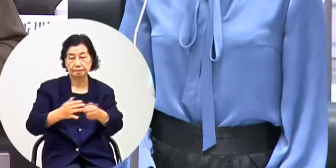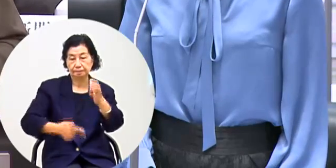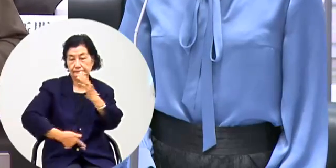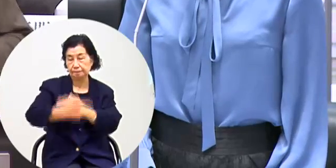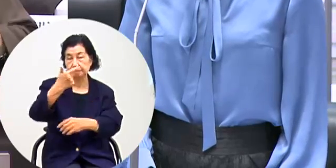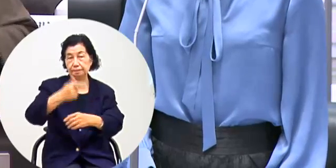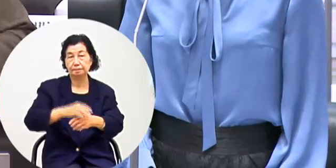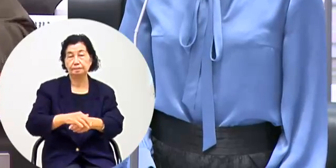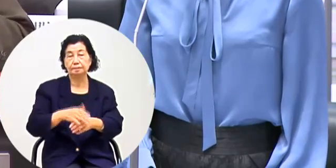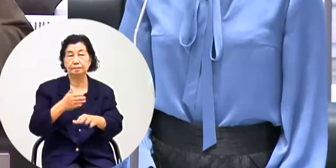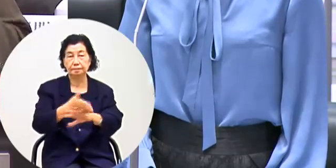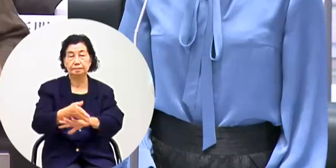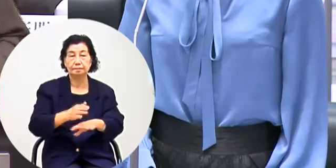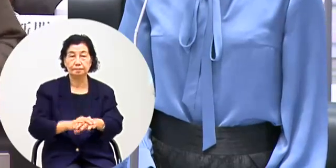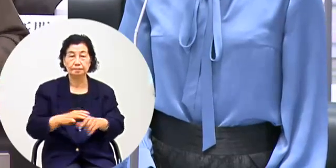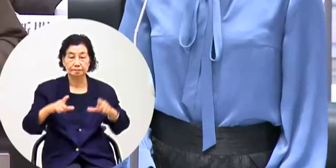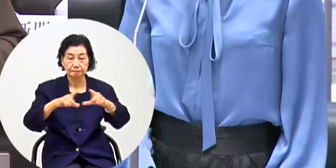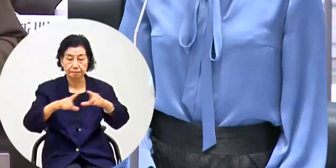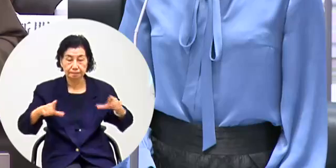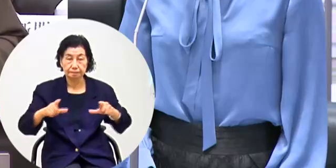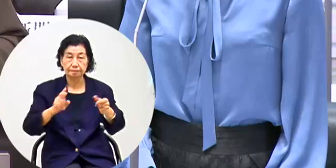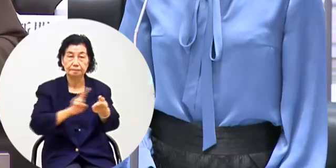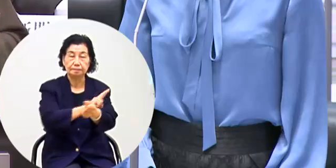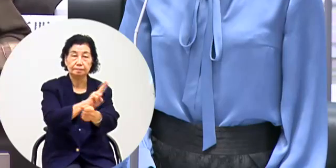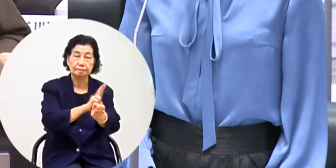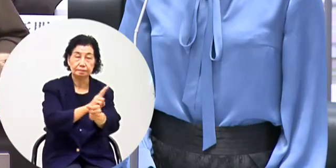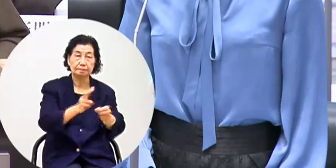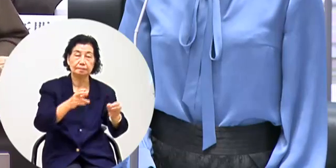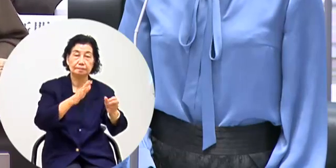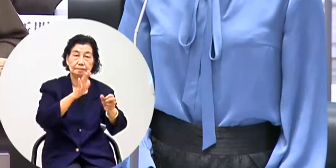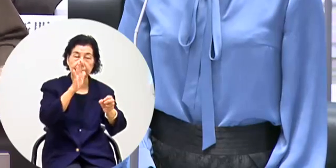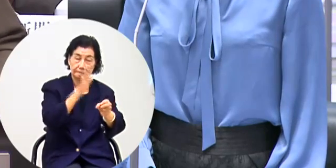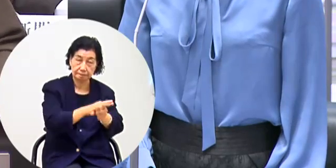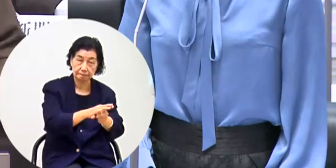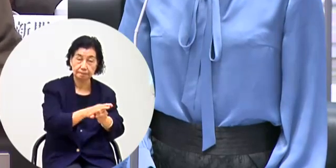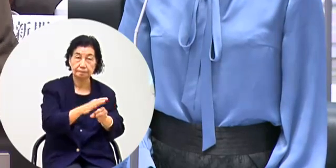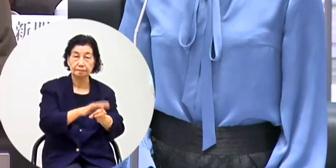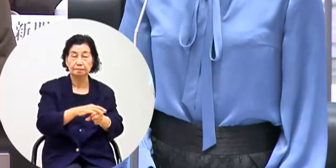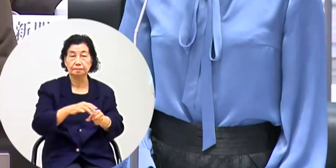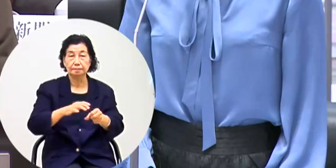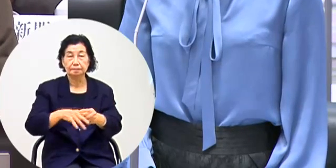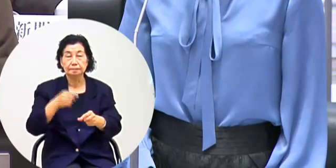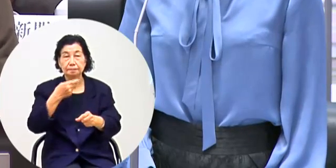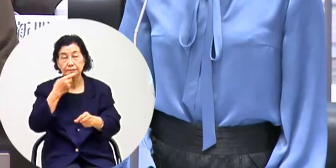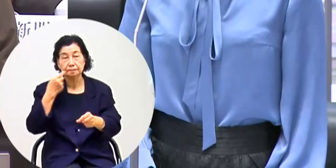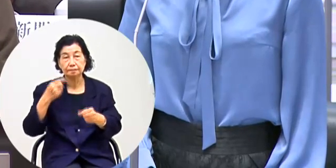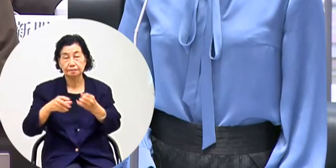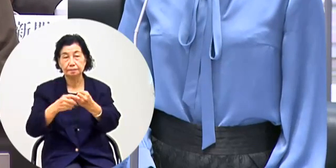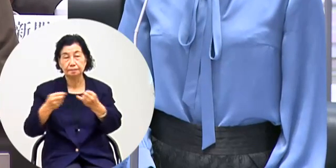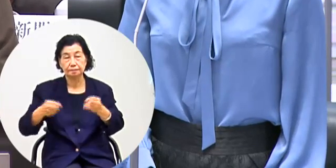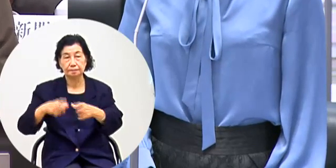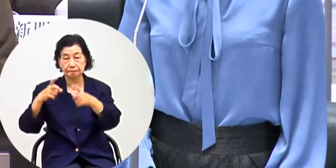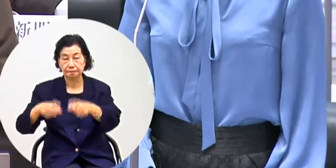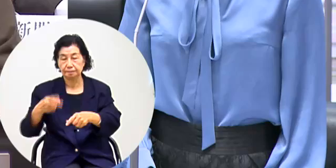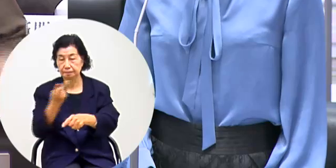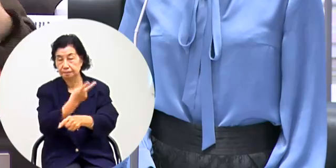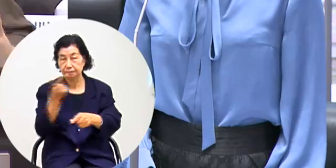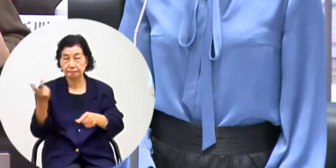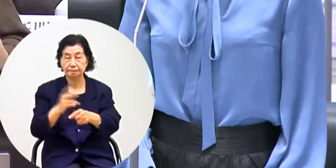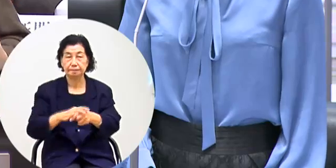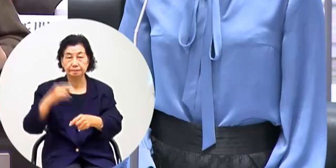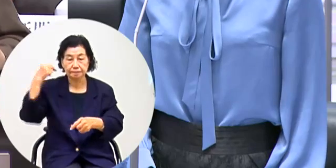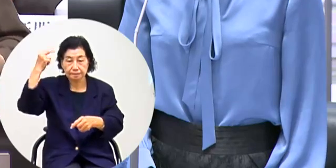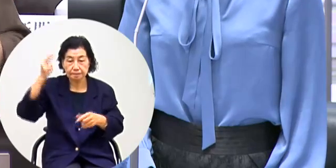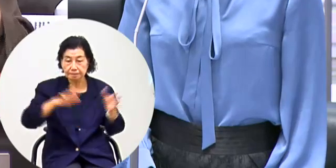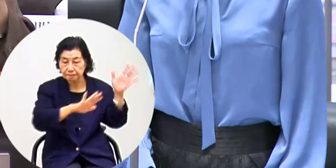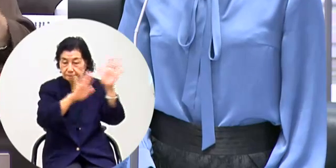毛港的感情，我们会当尽量做。我感觉这是我对我来讲，这是我的责任啊，我